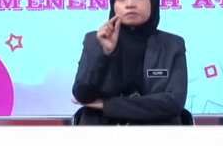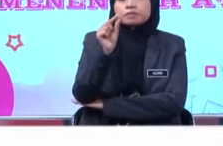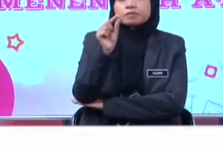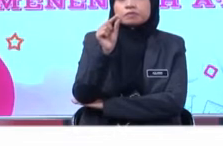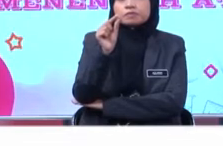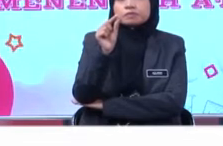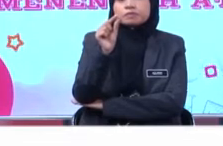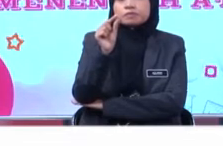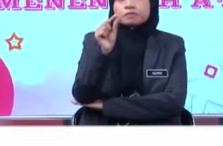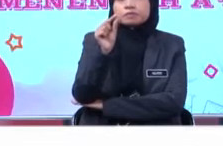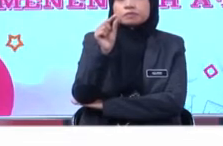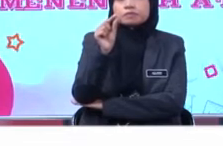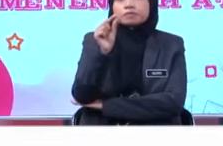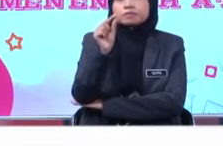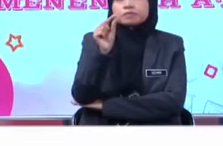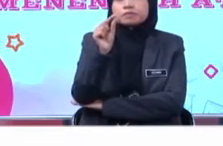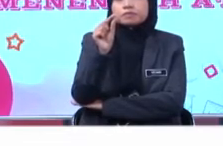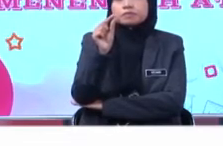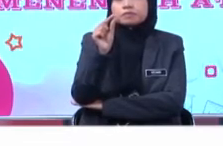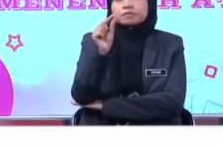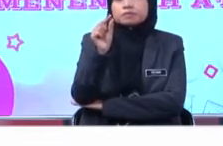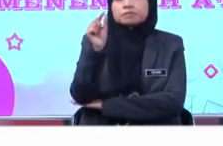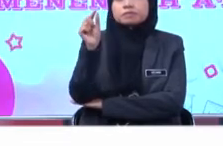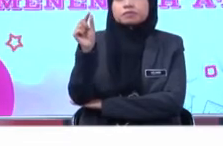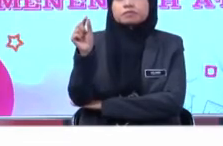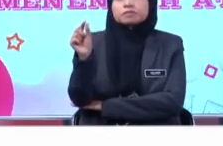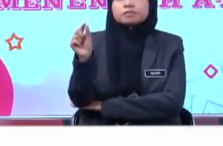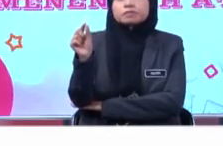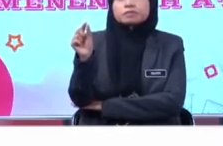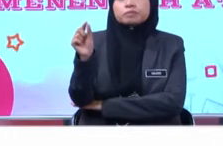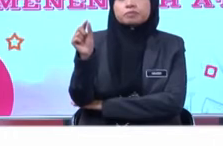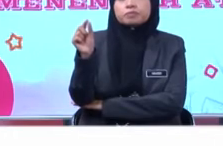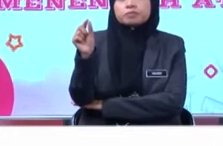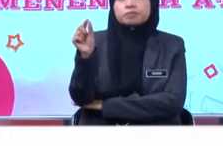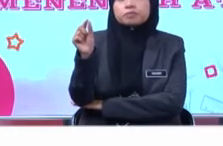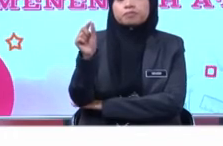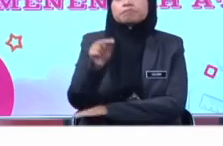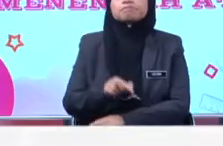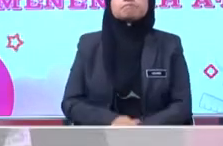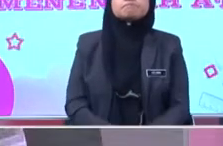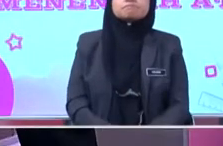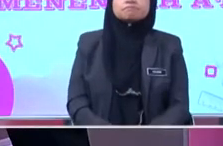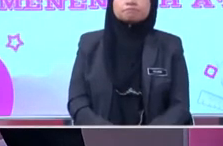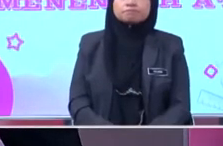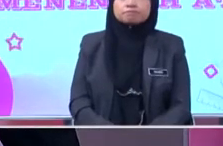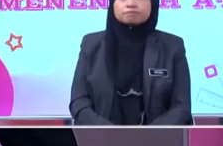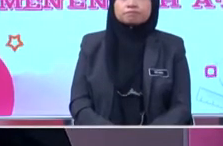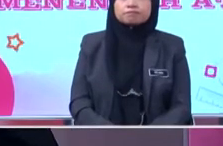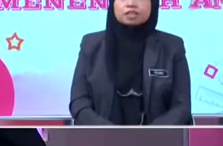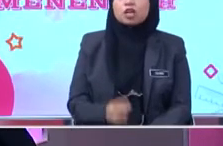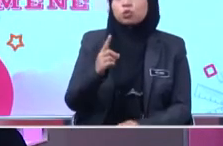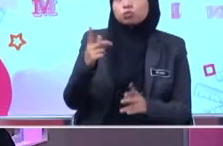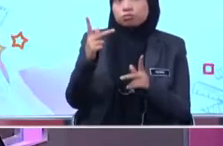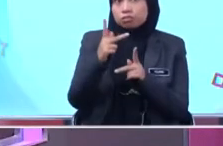qodiir kulli syai'in qodiir oke lagi oleh